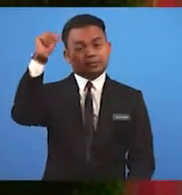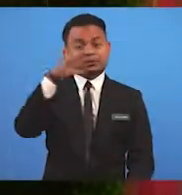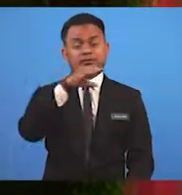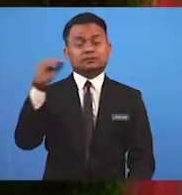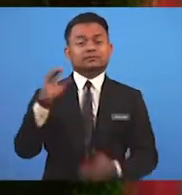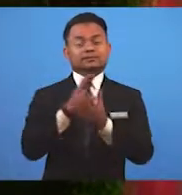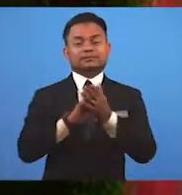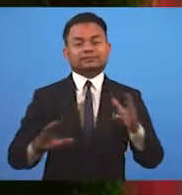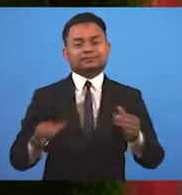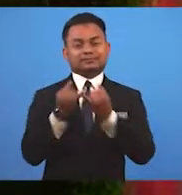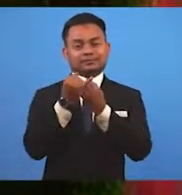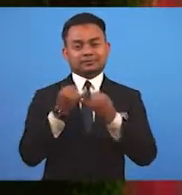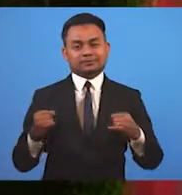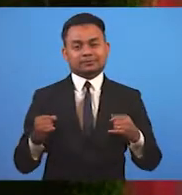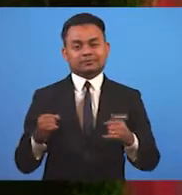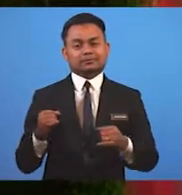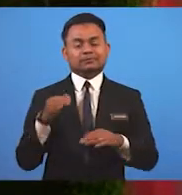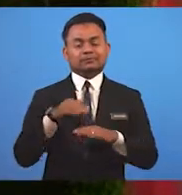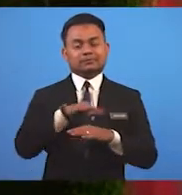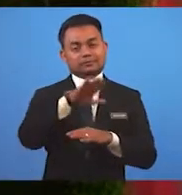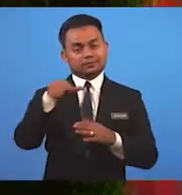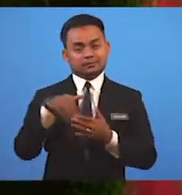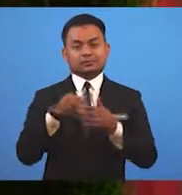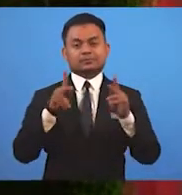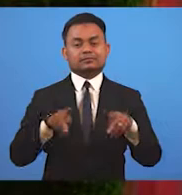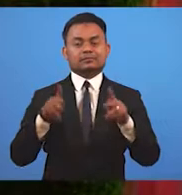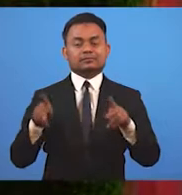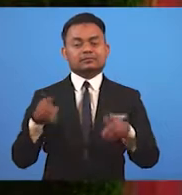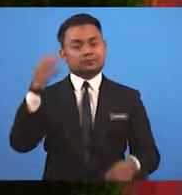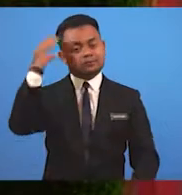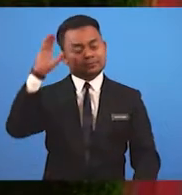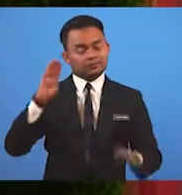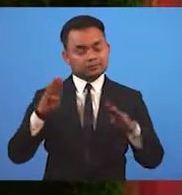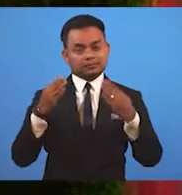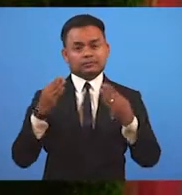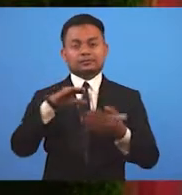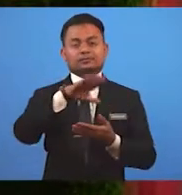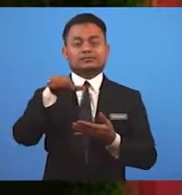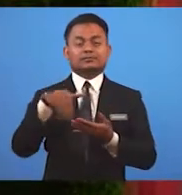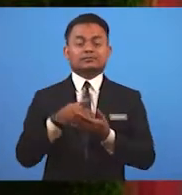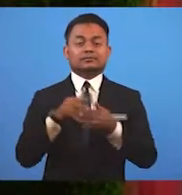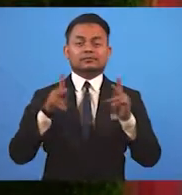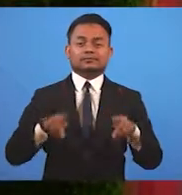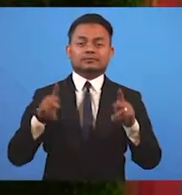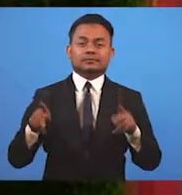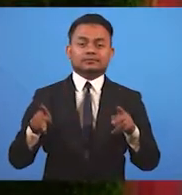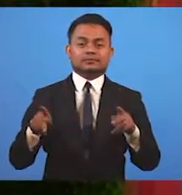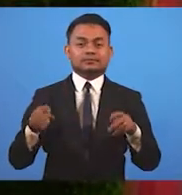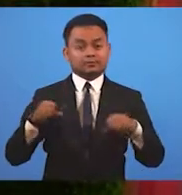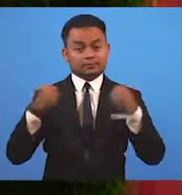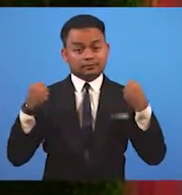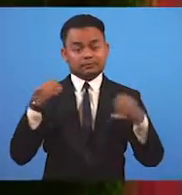Assalamualaikum dan selamat sejahtera kepada para pelajar sekalian. Cikgu harap semua para pelajar sehat dan